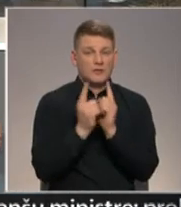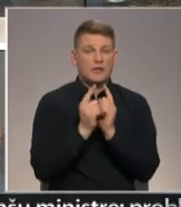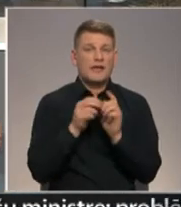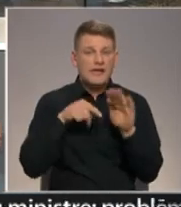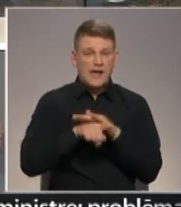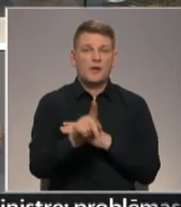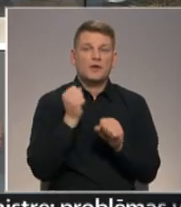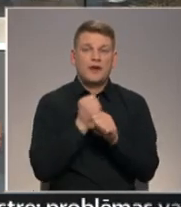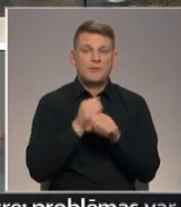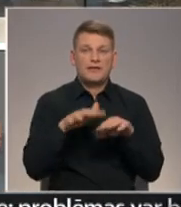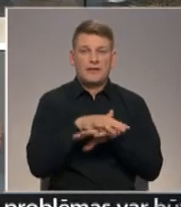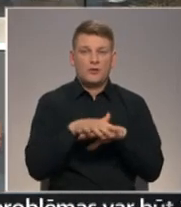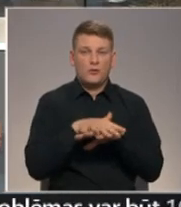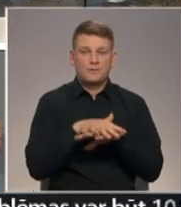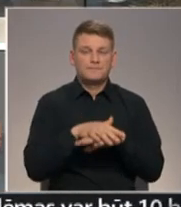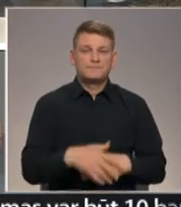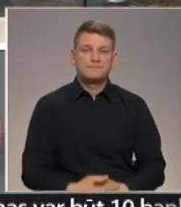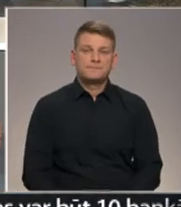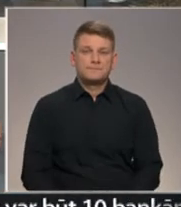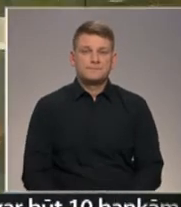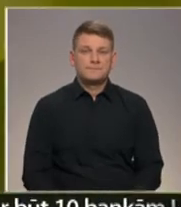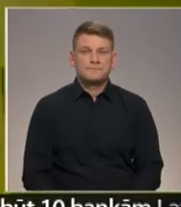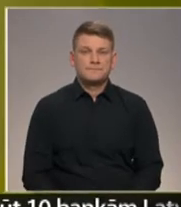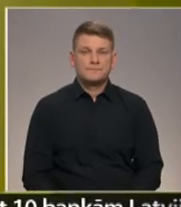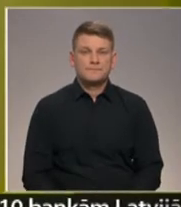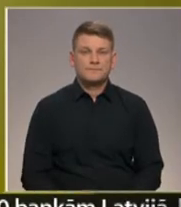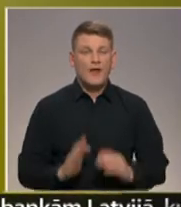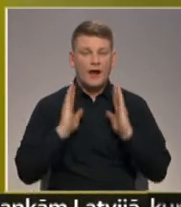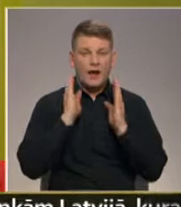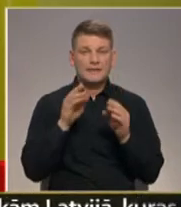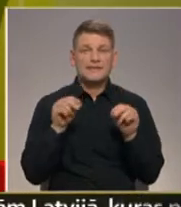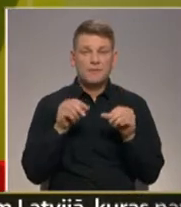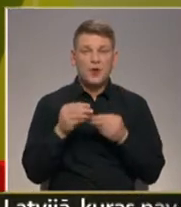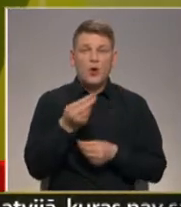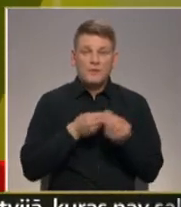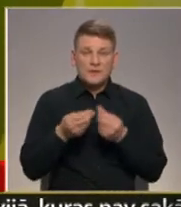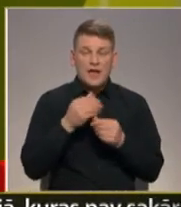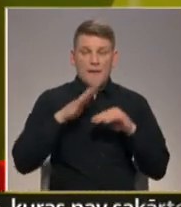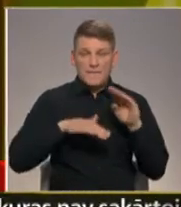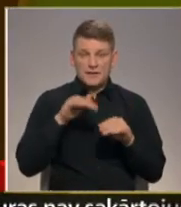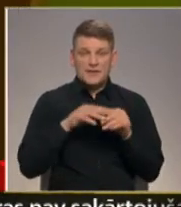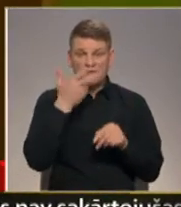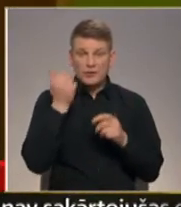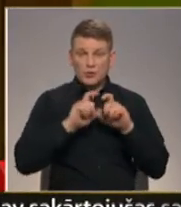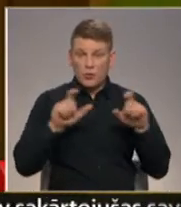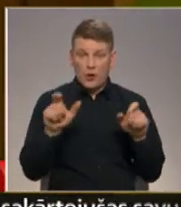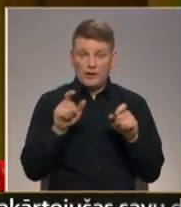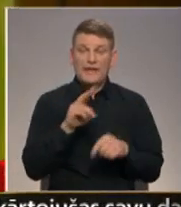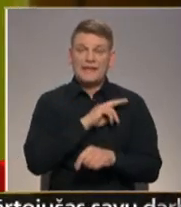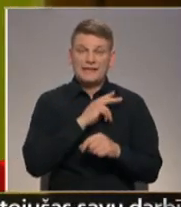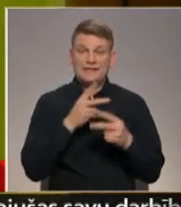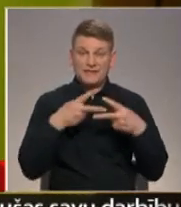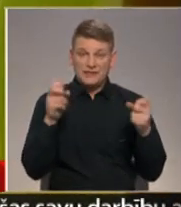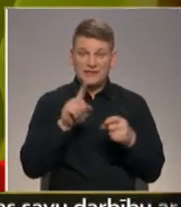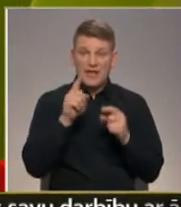ieejot darba tirku. Turpina TV Spektrs. Gaitenes zaļinieku komerciālās amatniecības vidusskolas dienesta viesnīcā